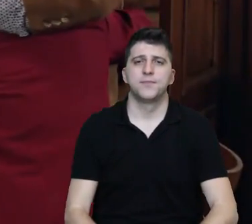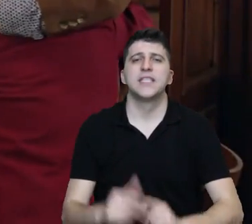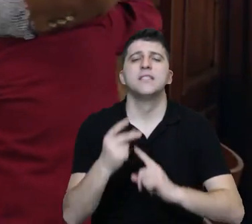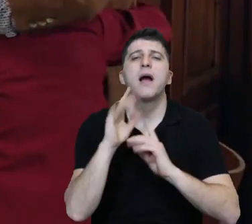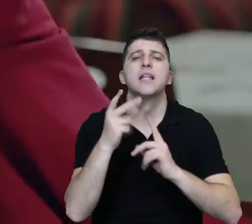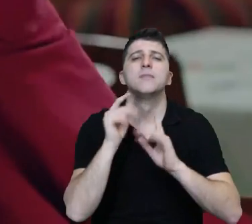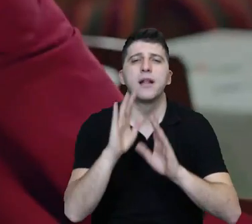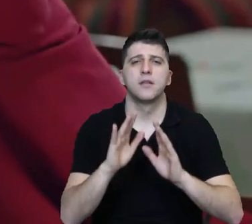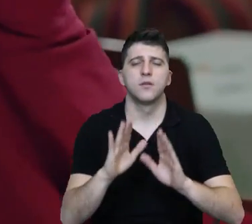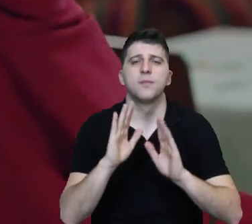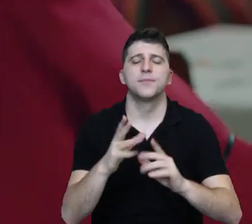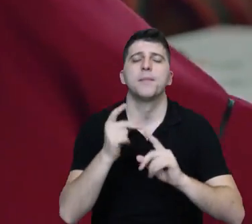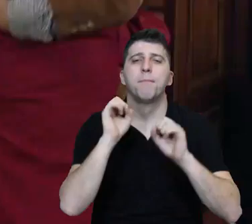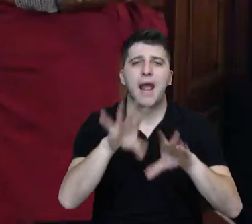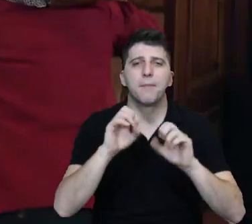sarıldı.